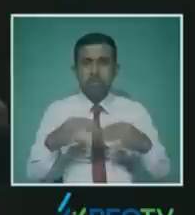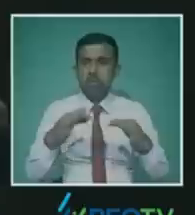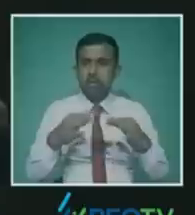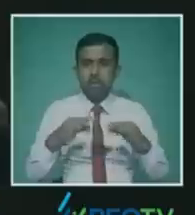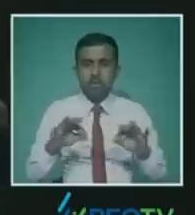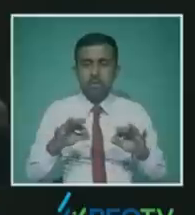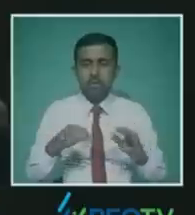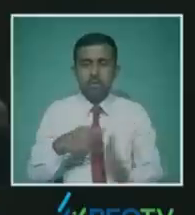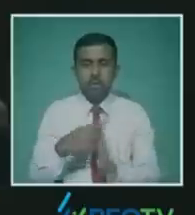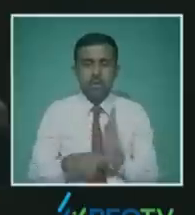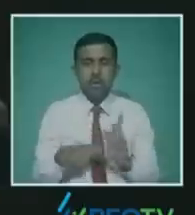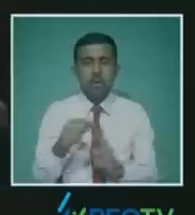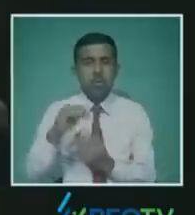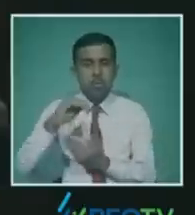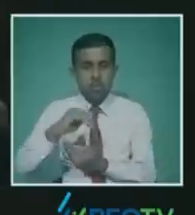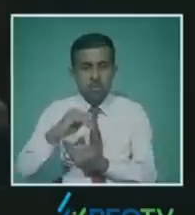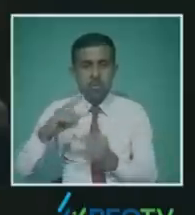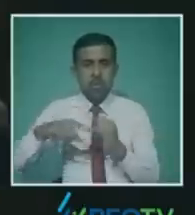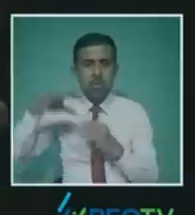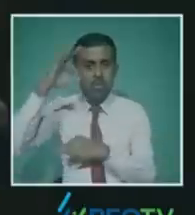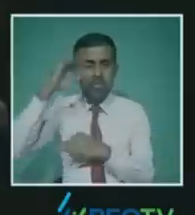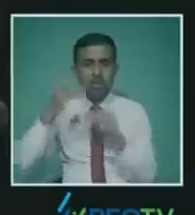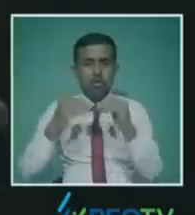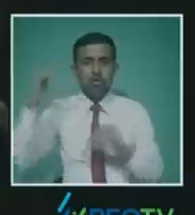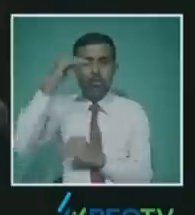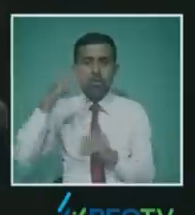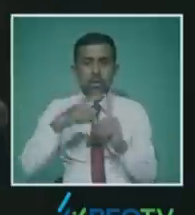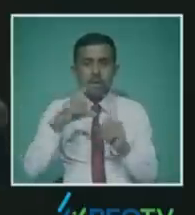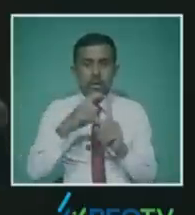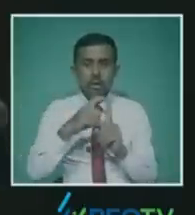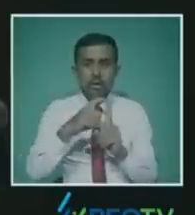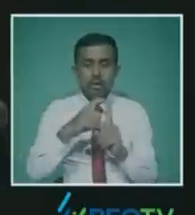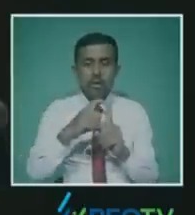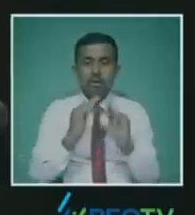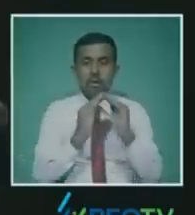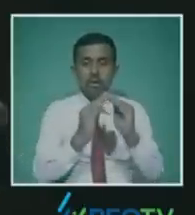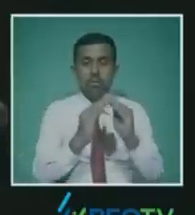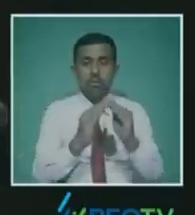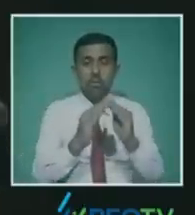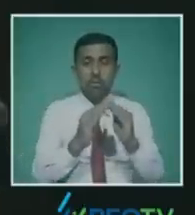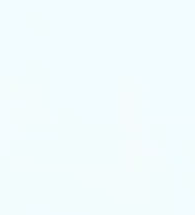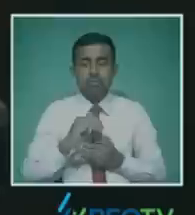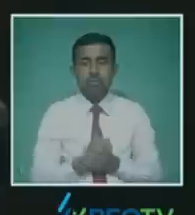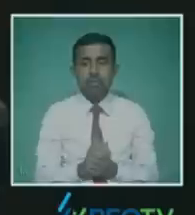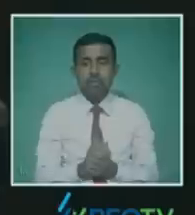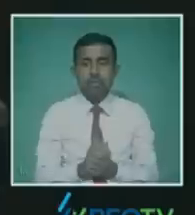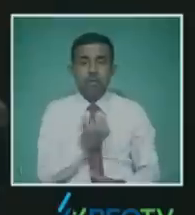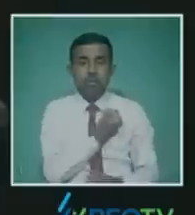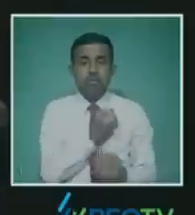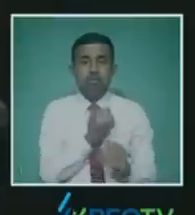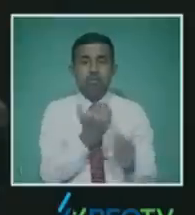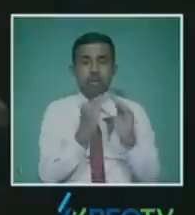එකඟයි. මේ රටේ පෞද්ගලික විශ්වවිද්‍යාල උසස් අධ්‍යාපන ආයතන, ඒ වගේම විශේෂයෙන්ම පෞද්ගලික මෙඩිකල්